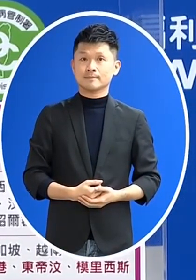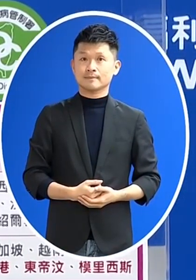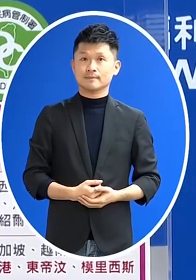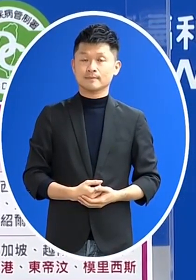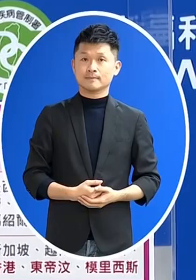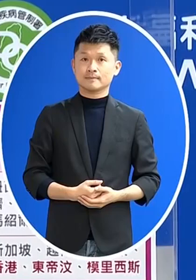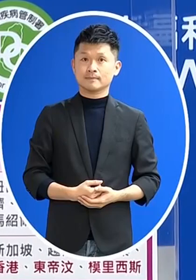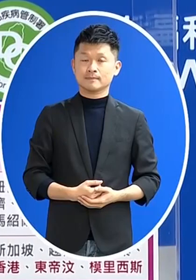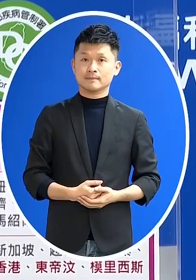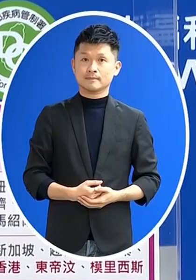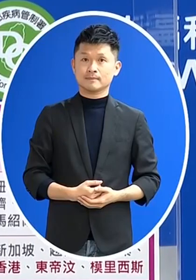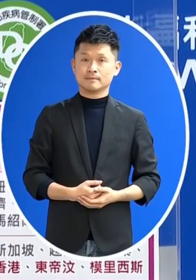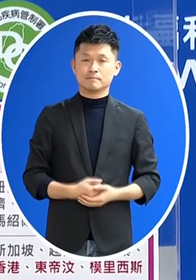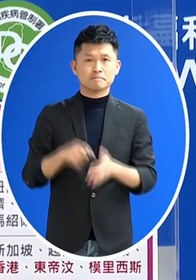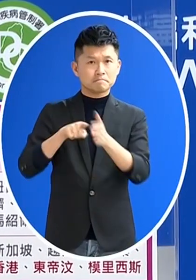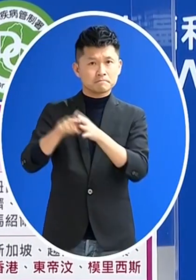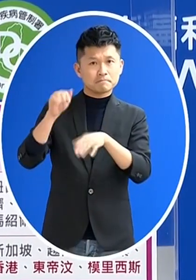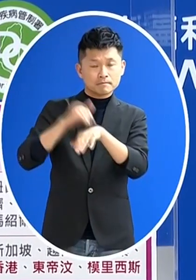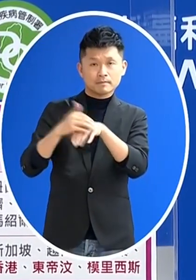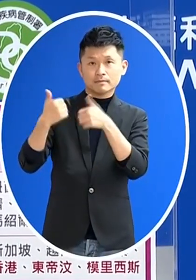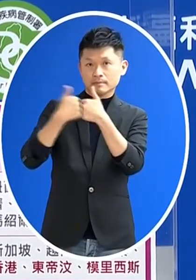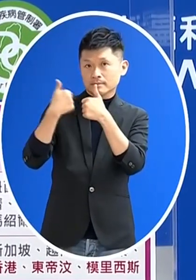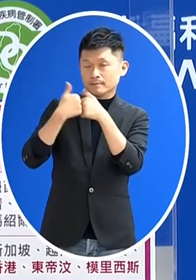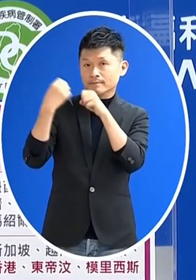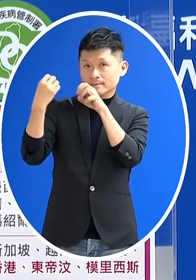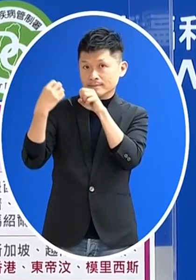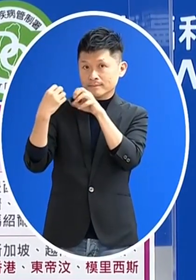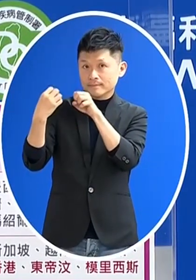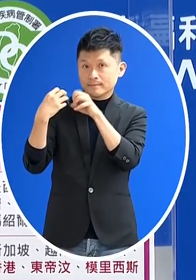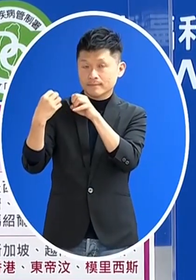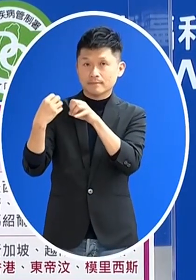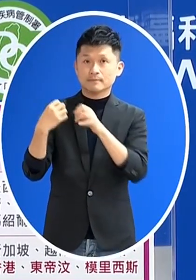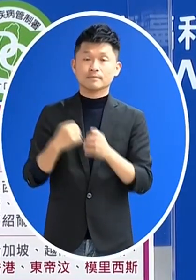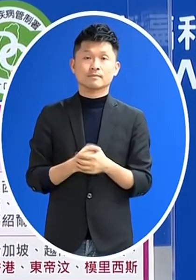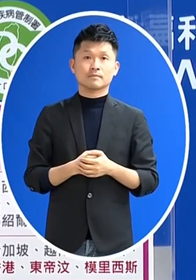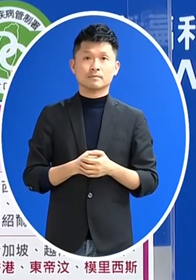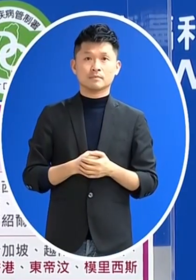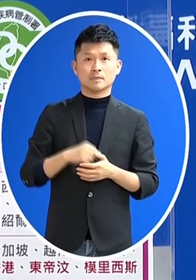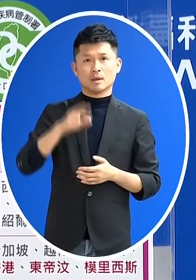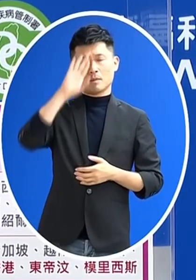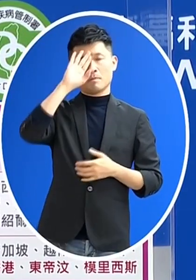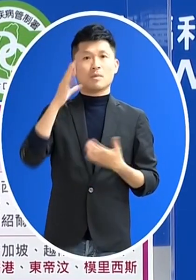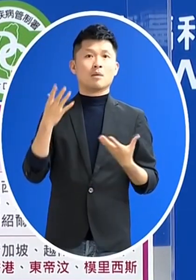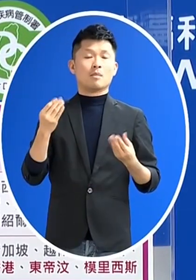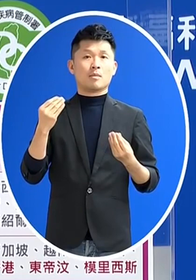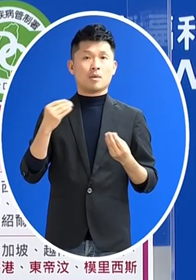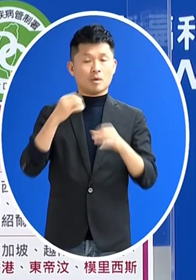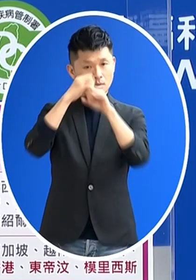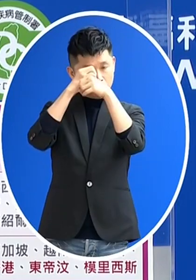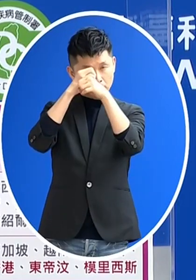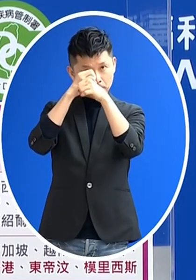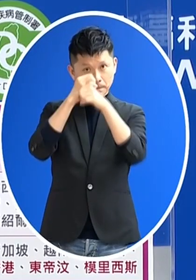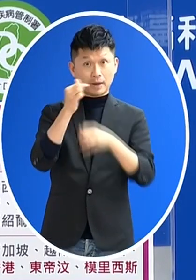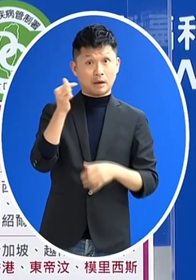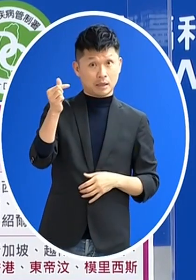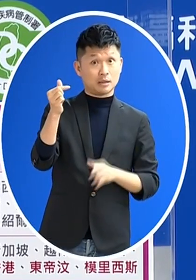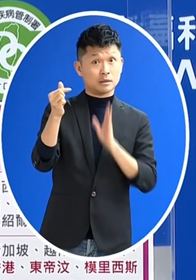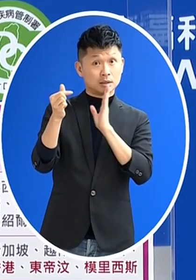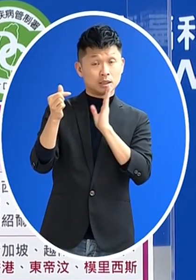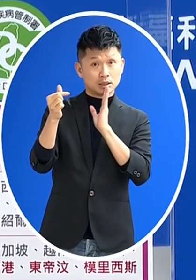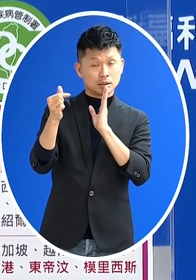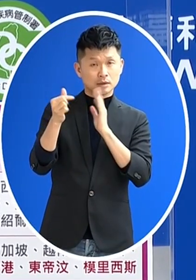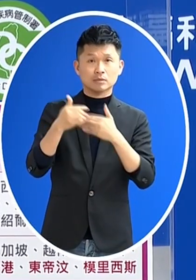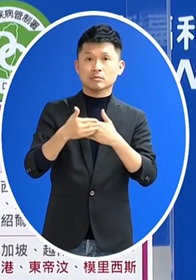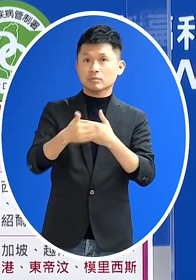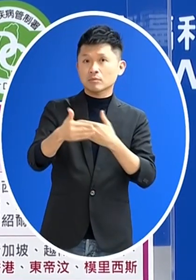那经过专家会议的讨论，那对于无症状采检阳性，那我们对于解除